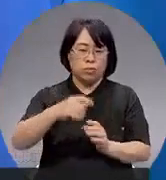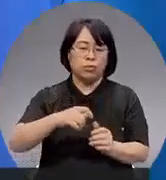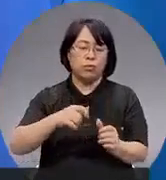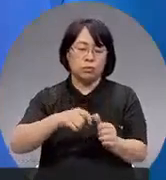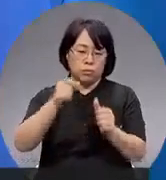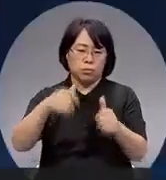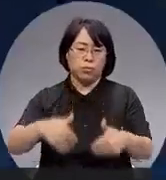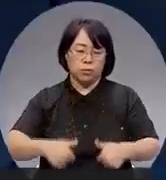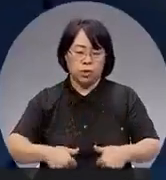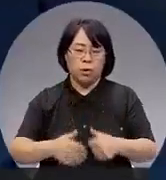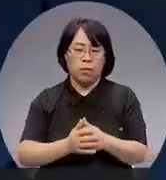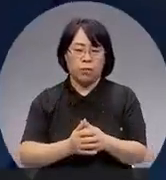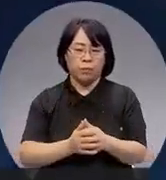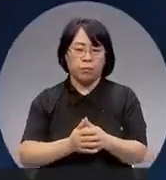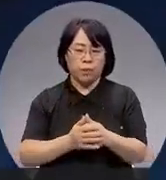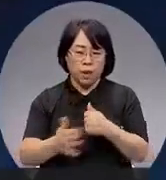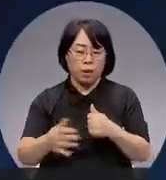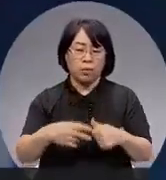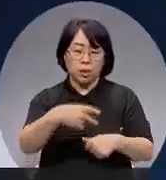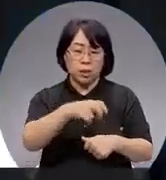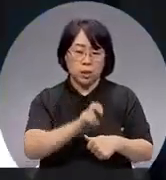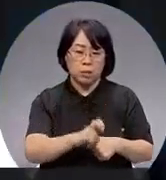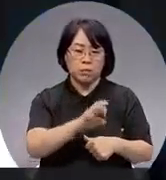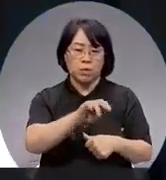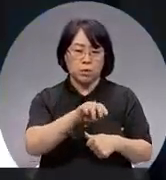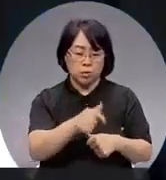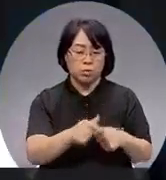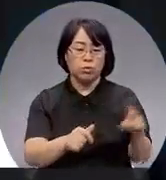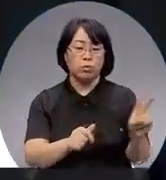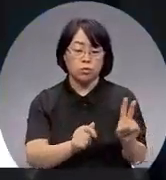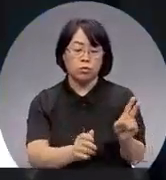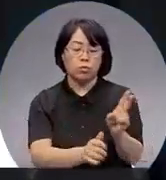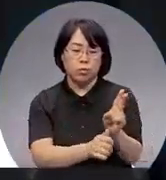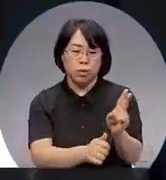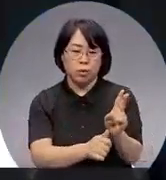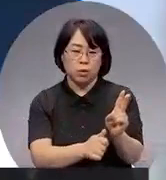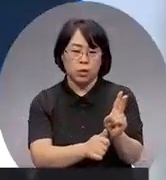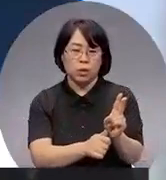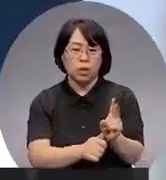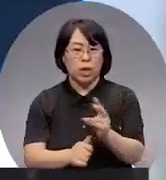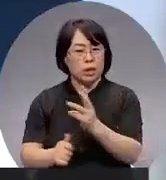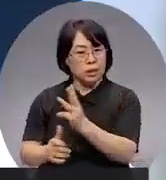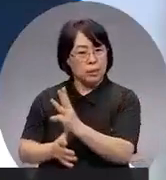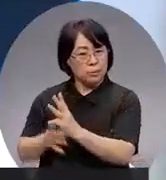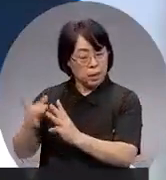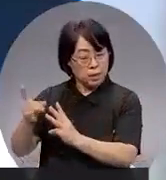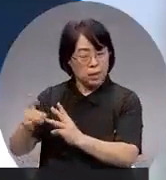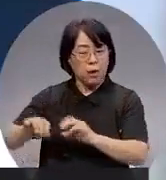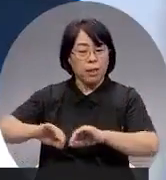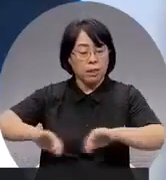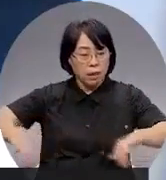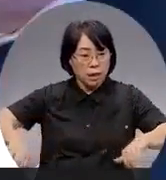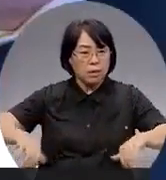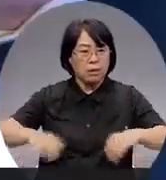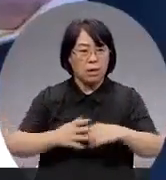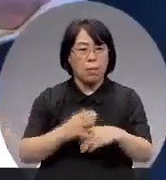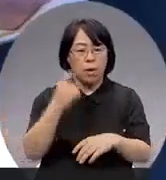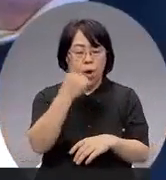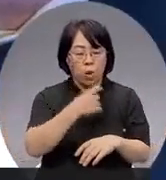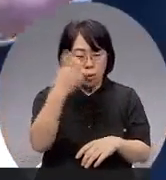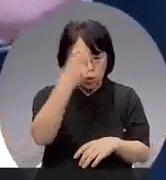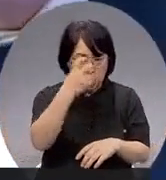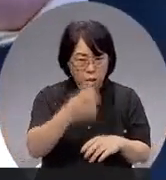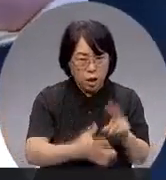겁니다. 이런 이유로 심의보 윤건영 두 예비 후보는 3자 단일화와 별도로 여론조사를 통한